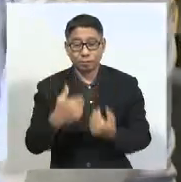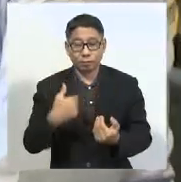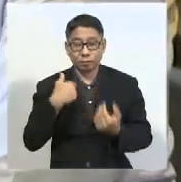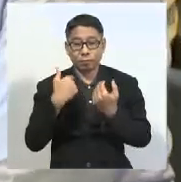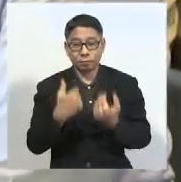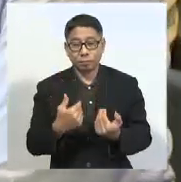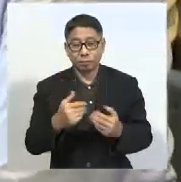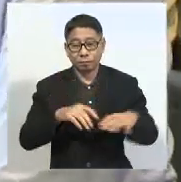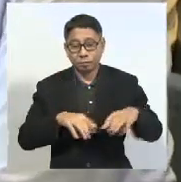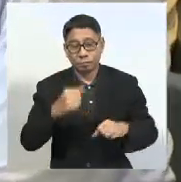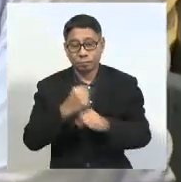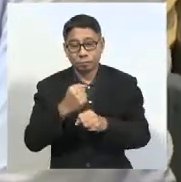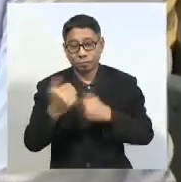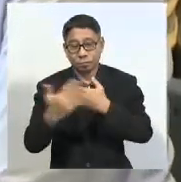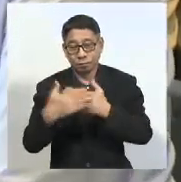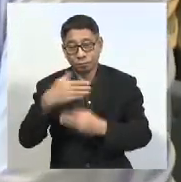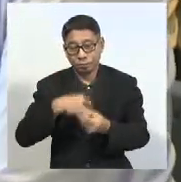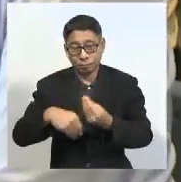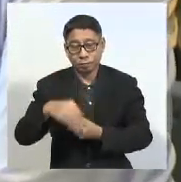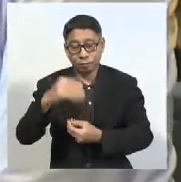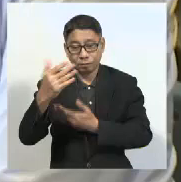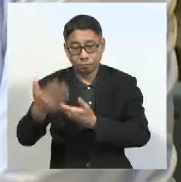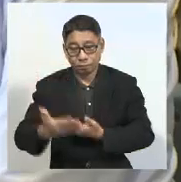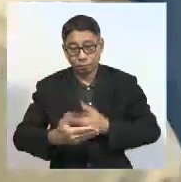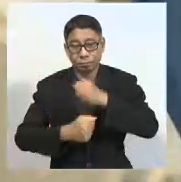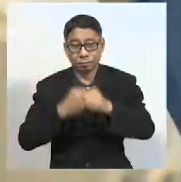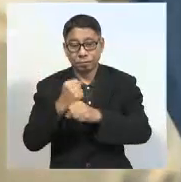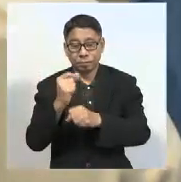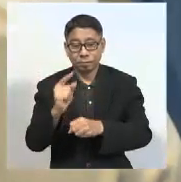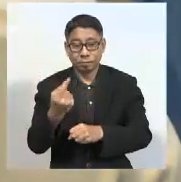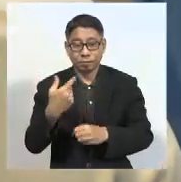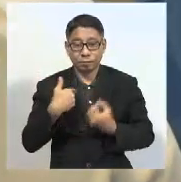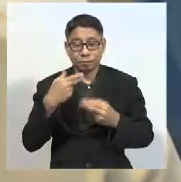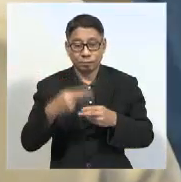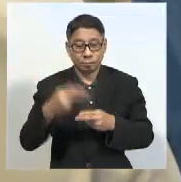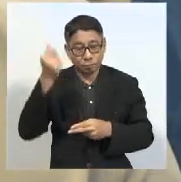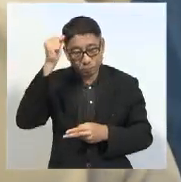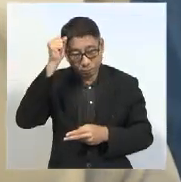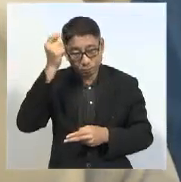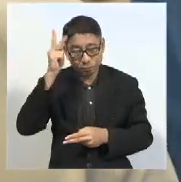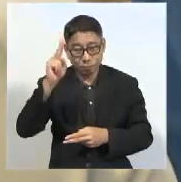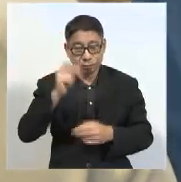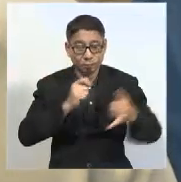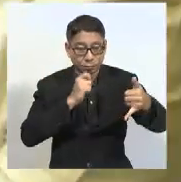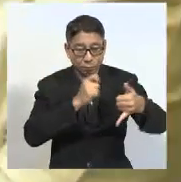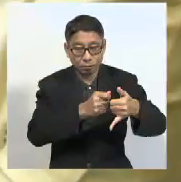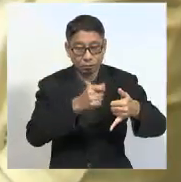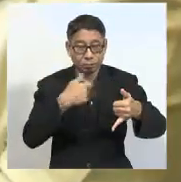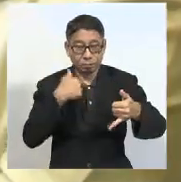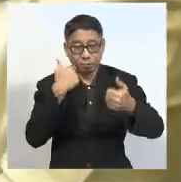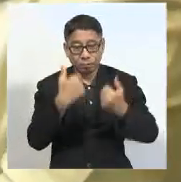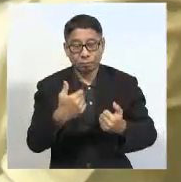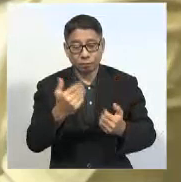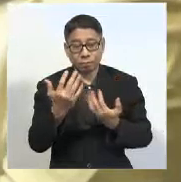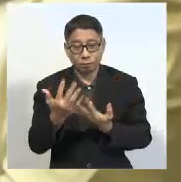กี่ยวกับการจัดทำมาตรการกระตุ้นเศรษฐกิจต้อนรับปีใหม่ค่ะโดยนายสมคิดได้ให้สัมภาษณ์หลังการหารือว่